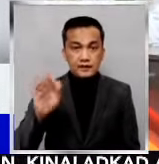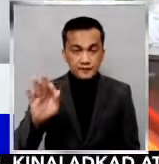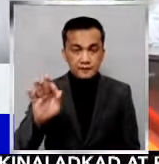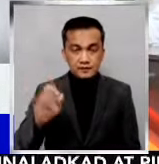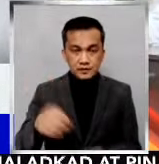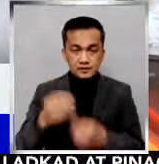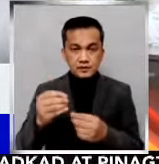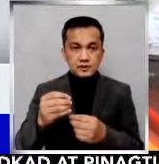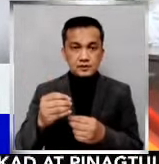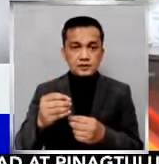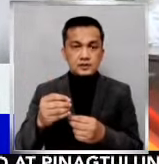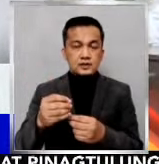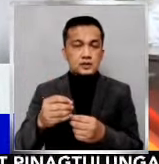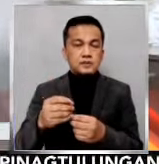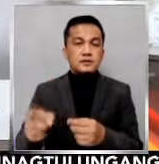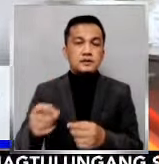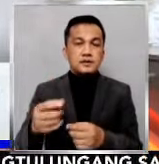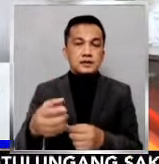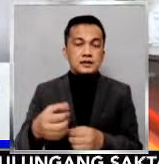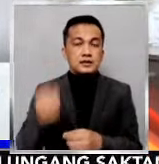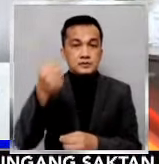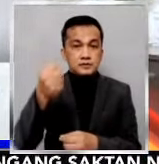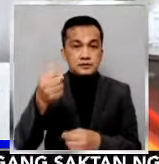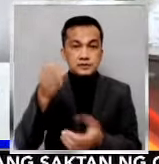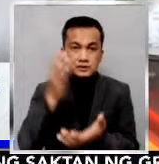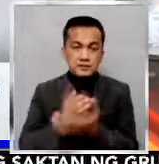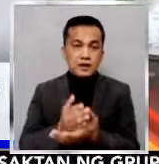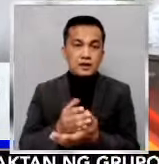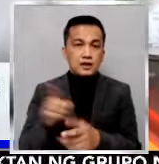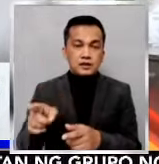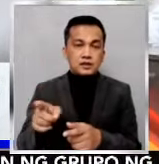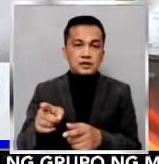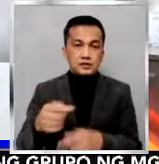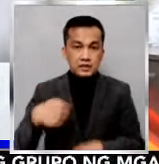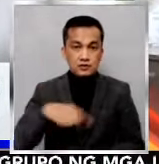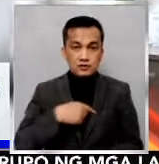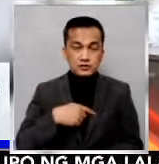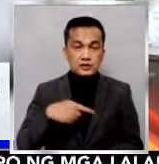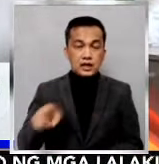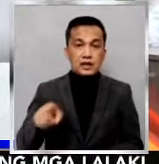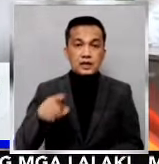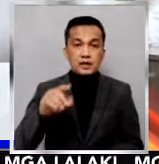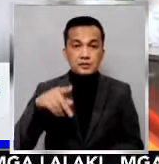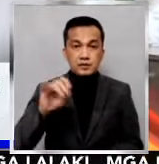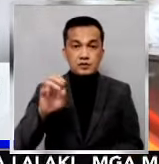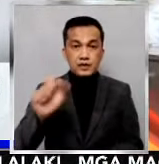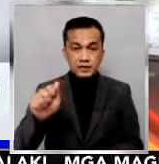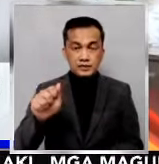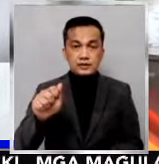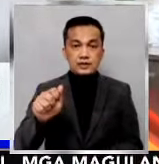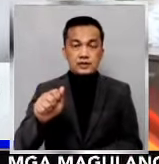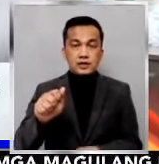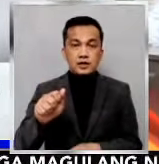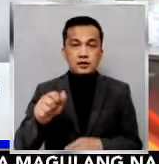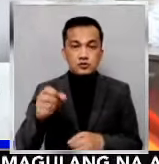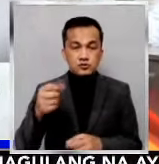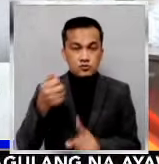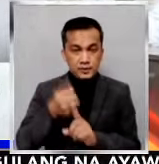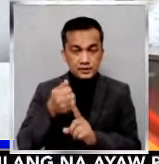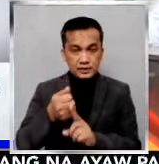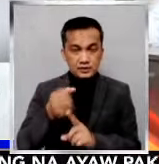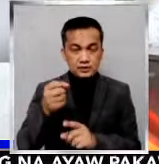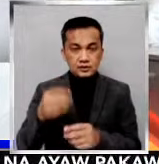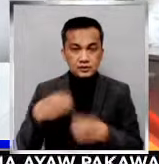tayo po sa POEA will automatically issue a governing board resolution resuming and lifting